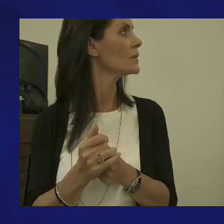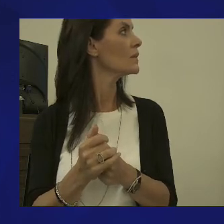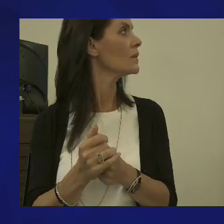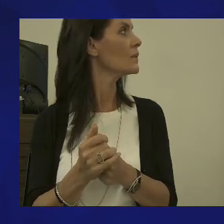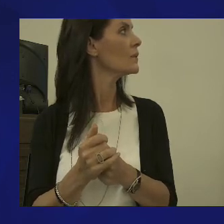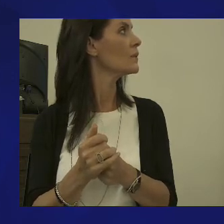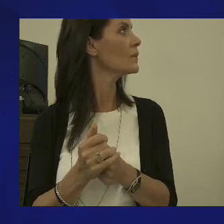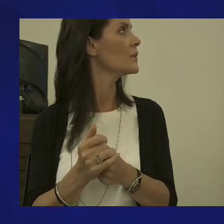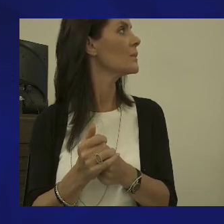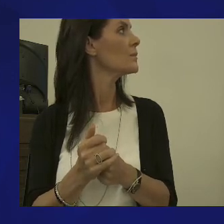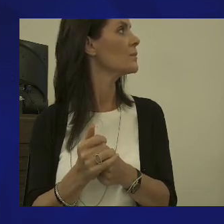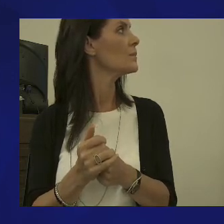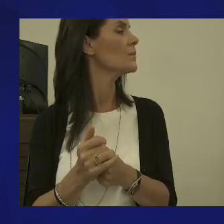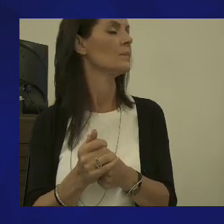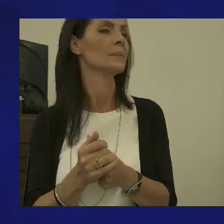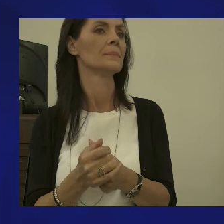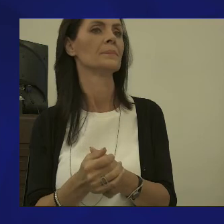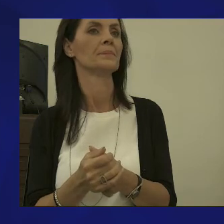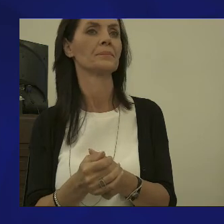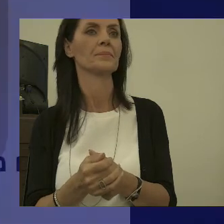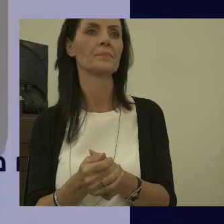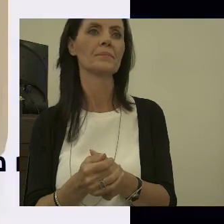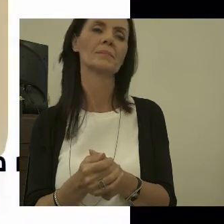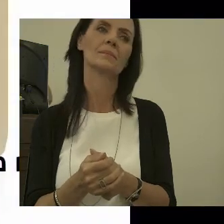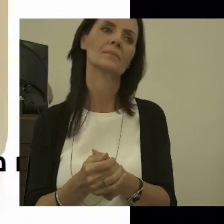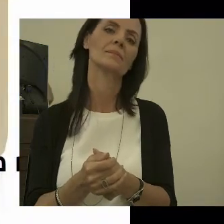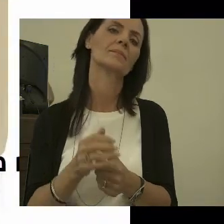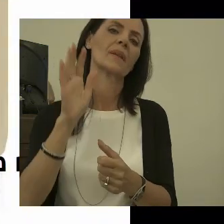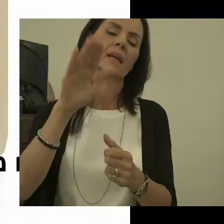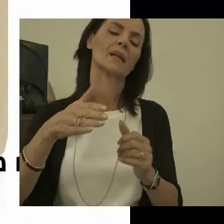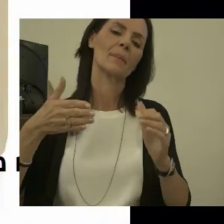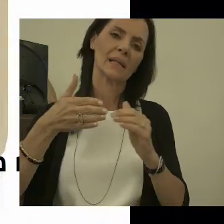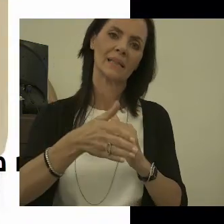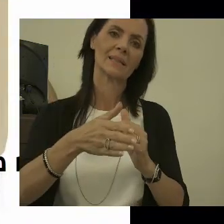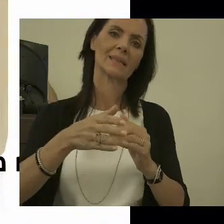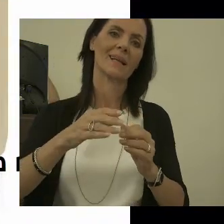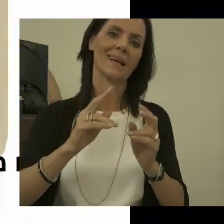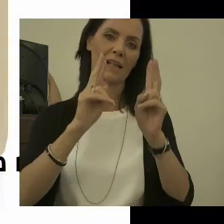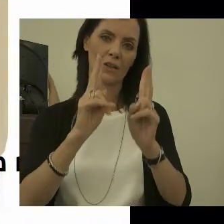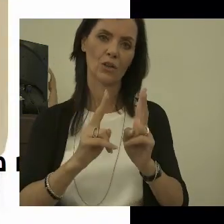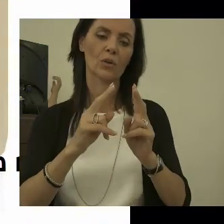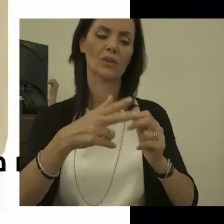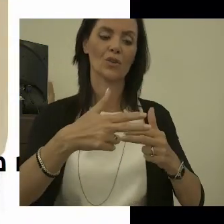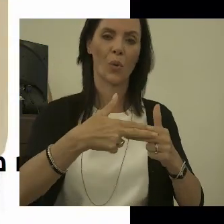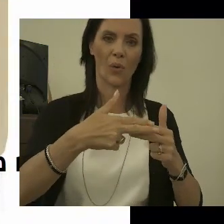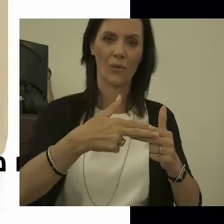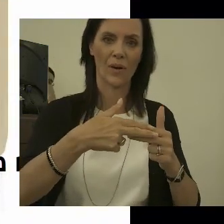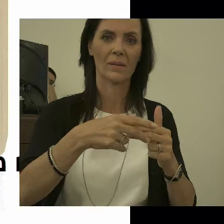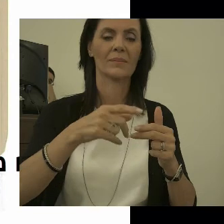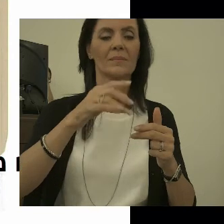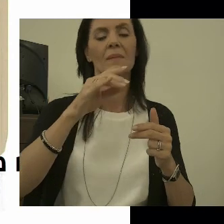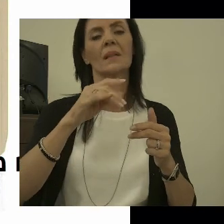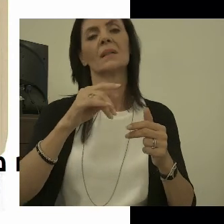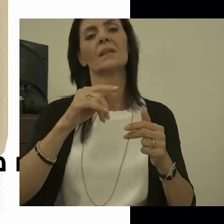רגע, רגע. אחד אחורה. כן. אז גם הכניסה לחניון קרובה מאוד לצומת שממנה מגיעים